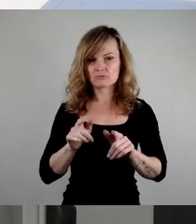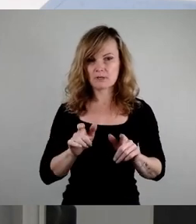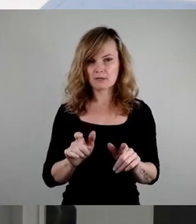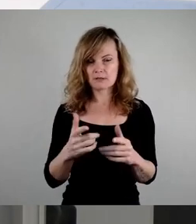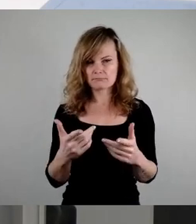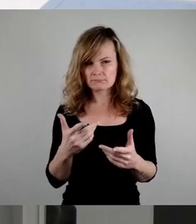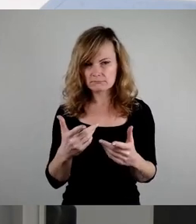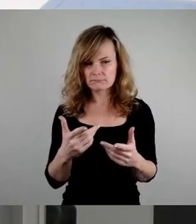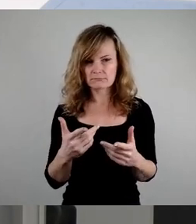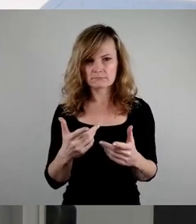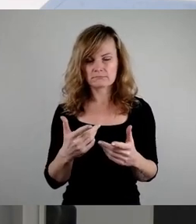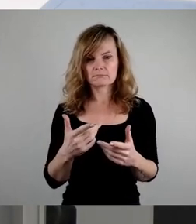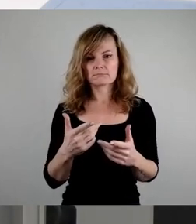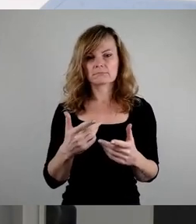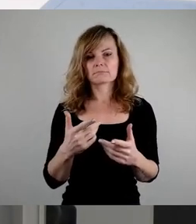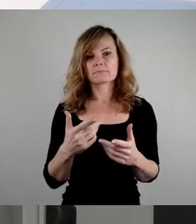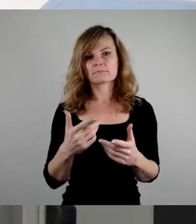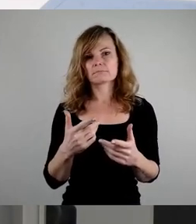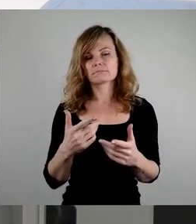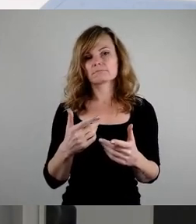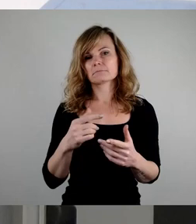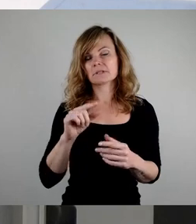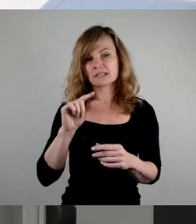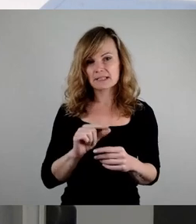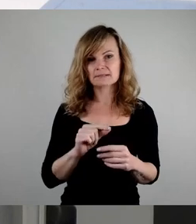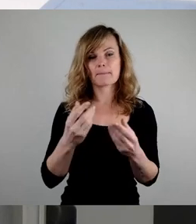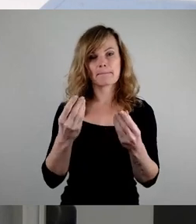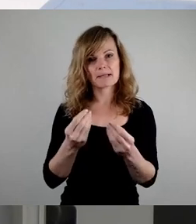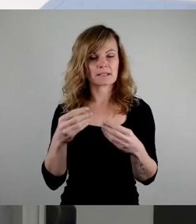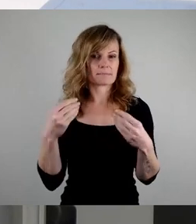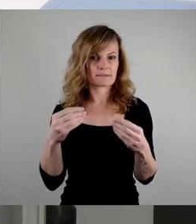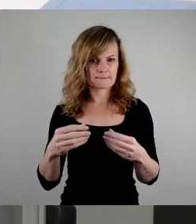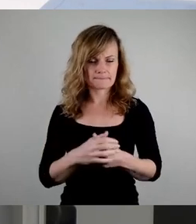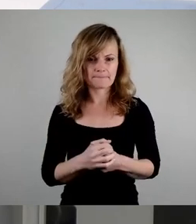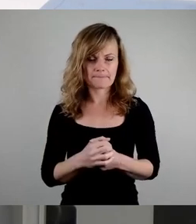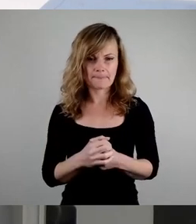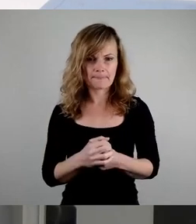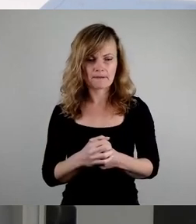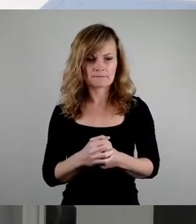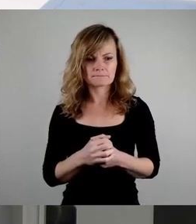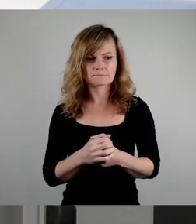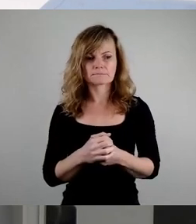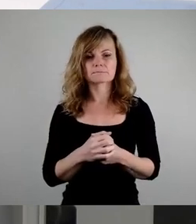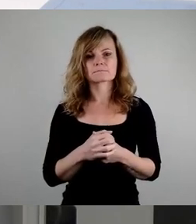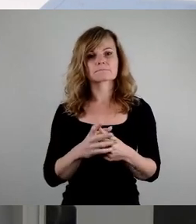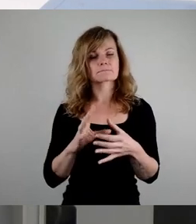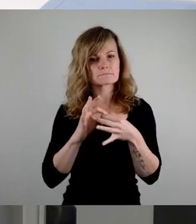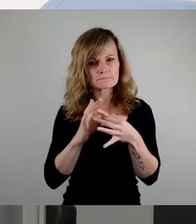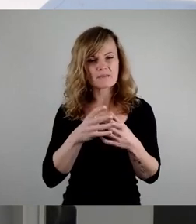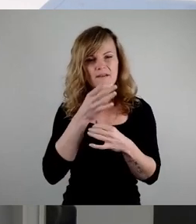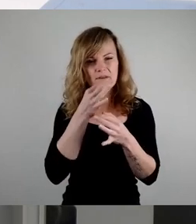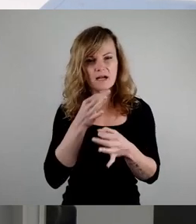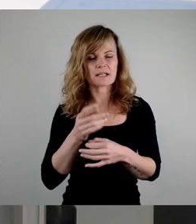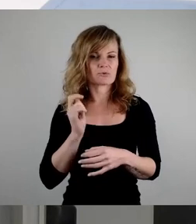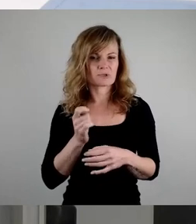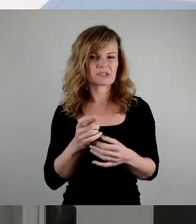als geringeres und milderes Mittel. Soweit, so gut. Stellt sich die Frage zunächst mal juristisch, ob das zulässig